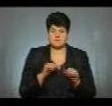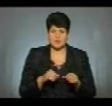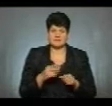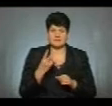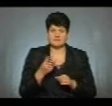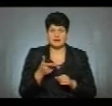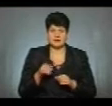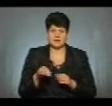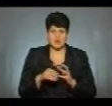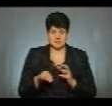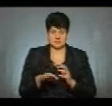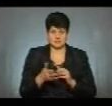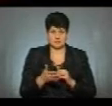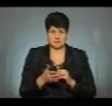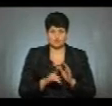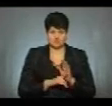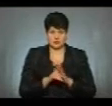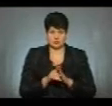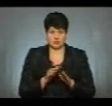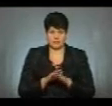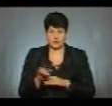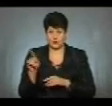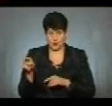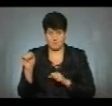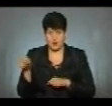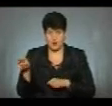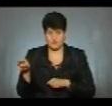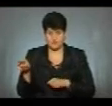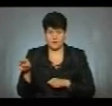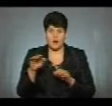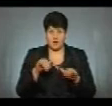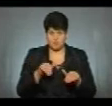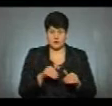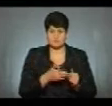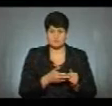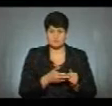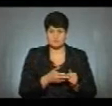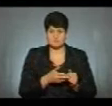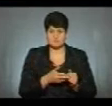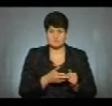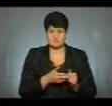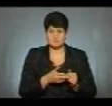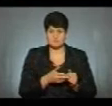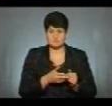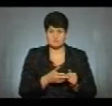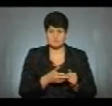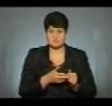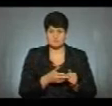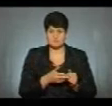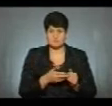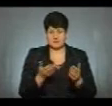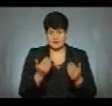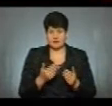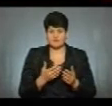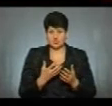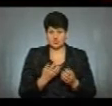2 гектара землі. Так спочатку реалізуйте то право, а потім, начебто, ну,